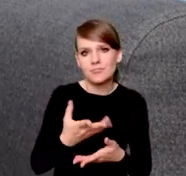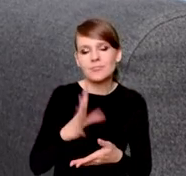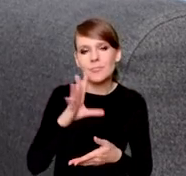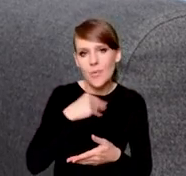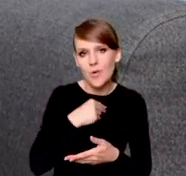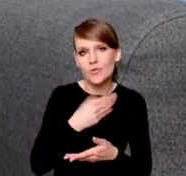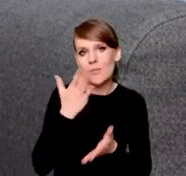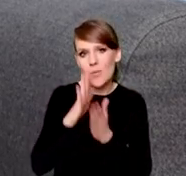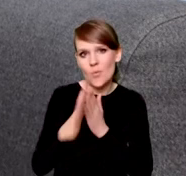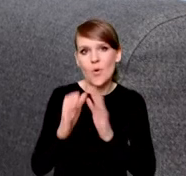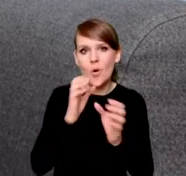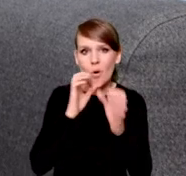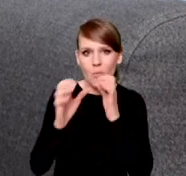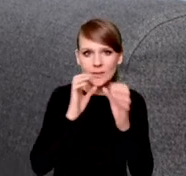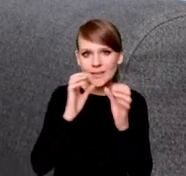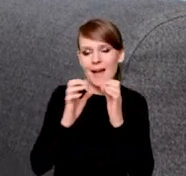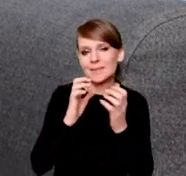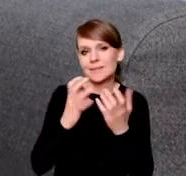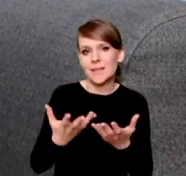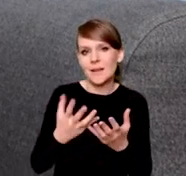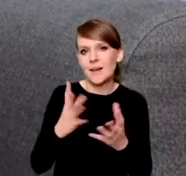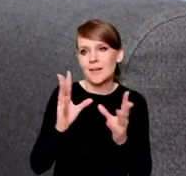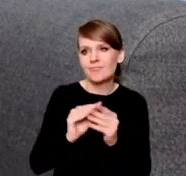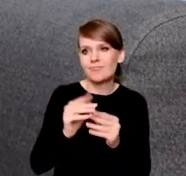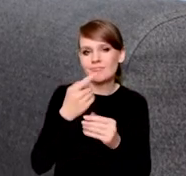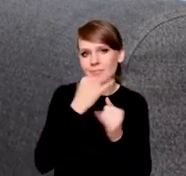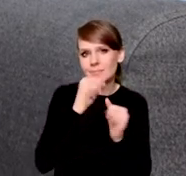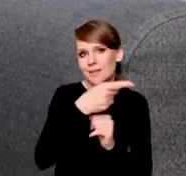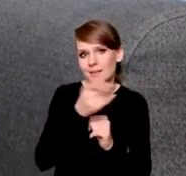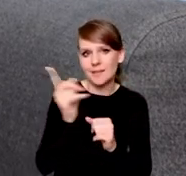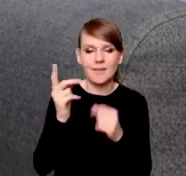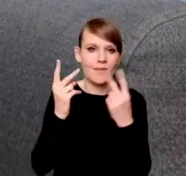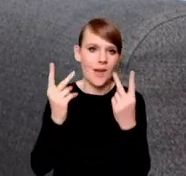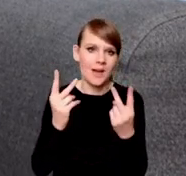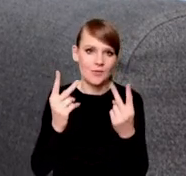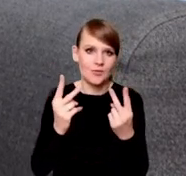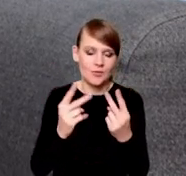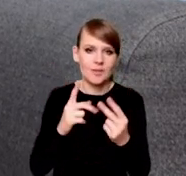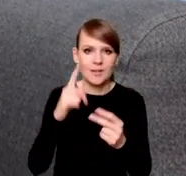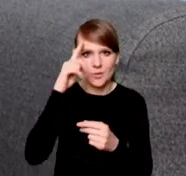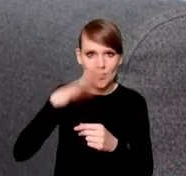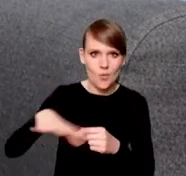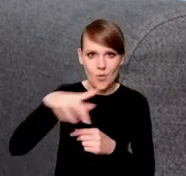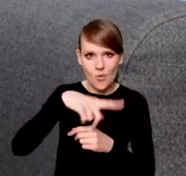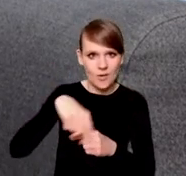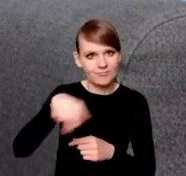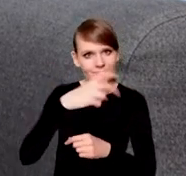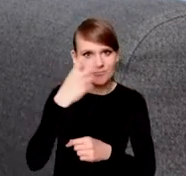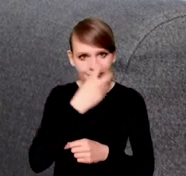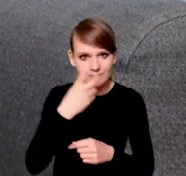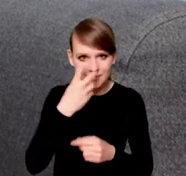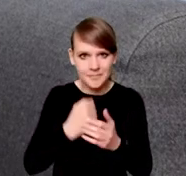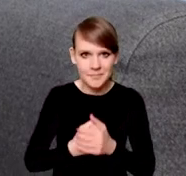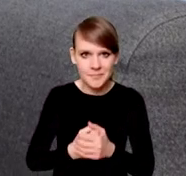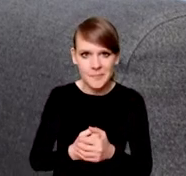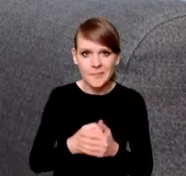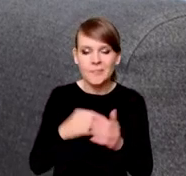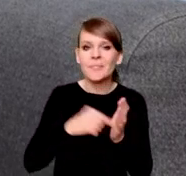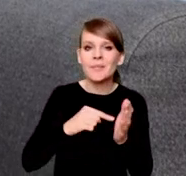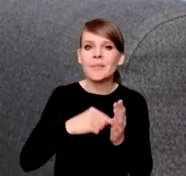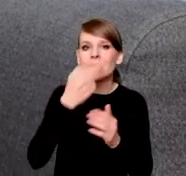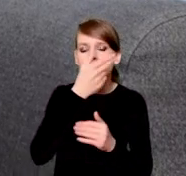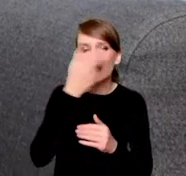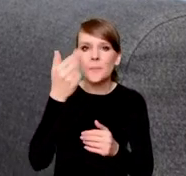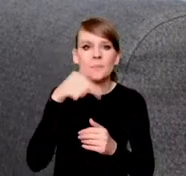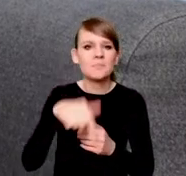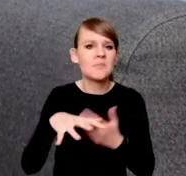komunikację no, z innymi ważnymi interesariuszami społecznymi na temat tego, co w tym świecie